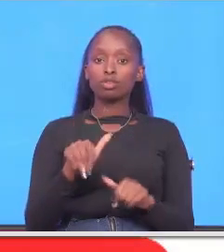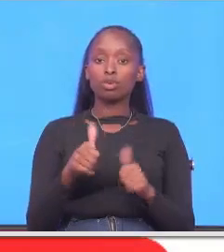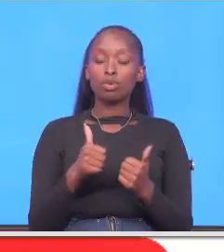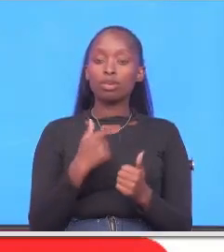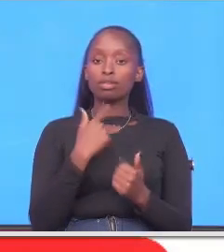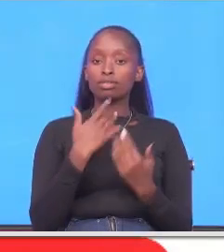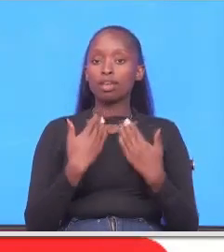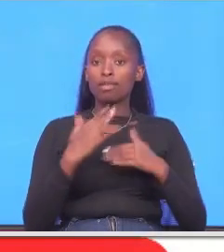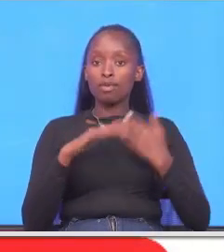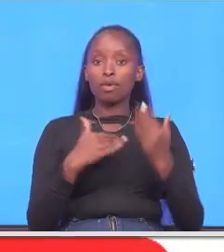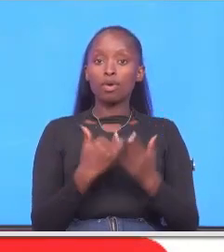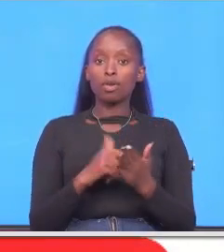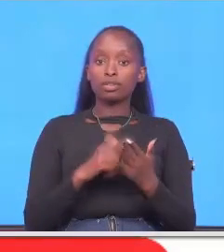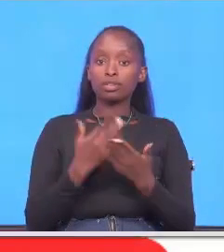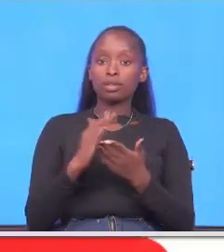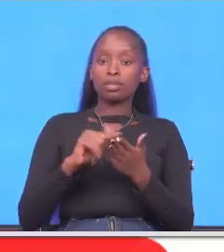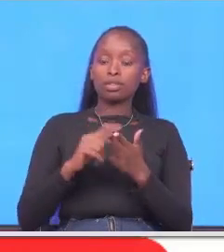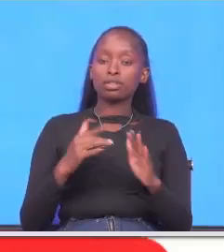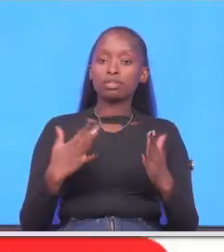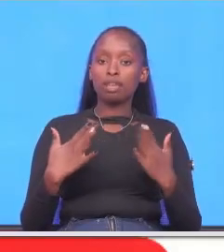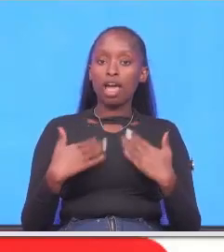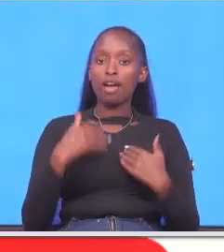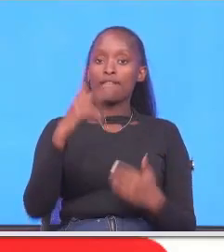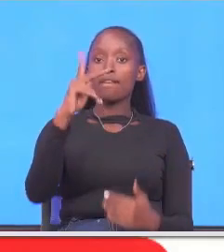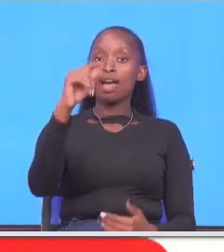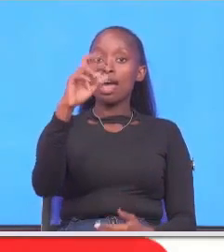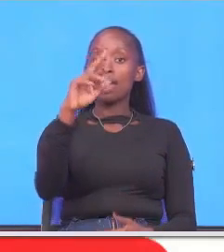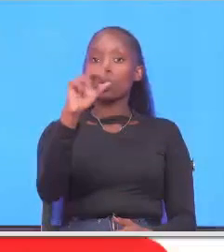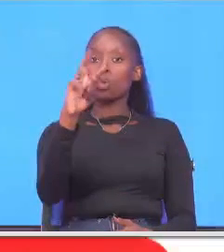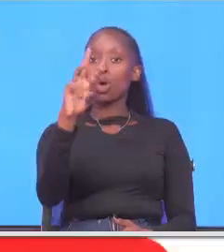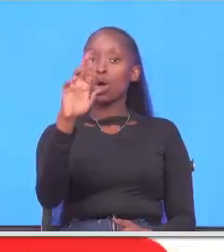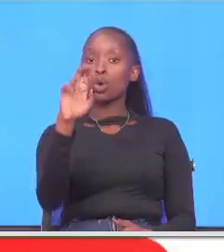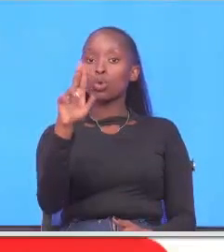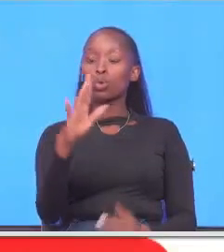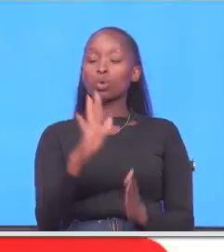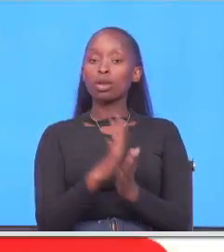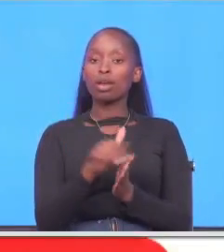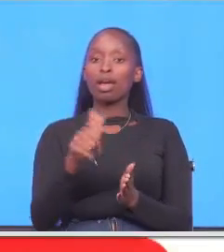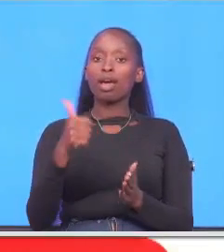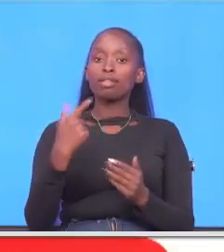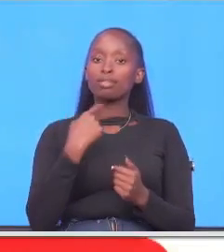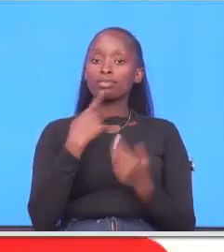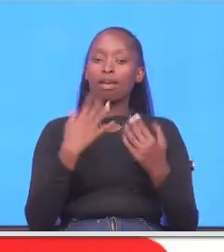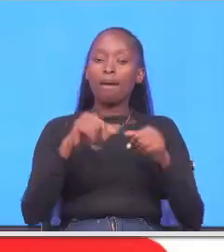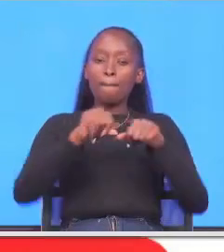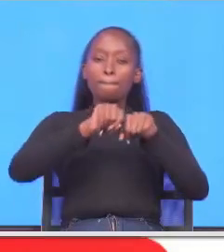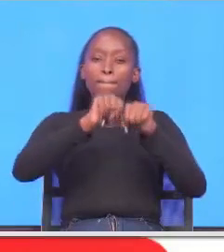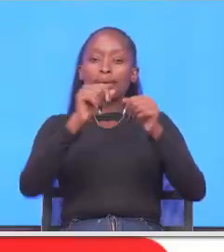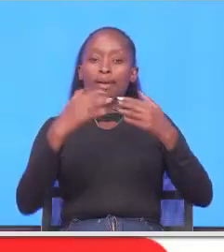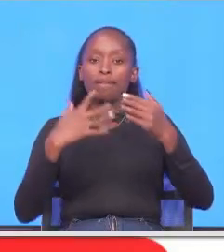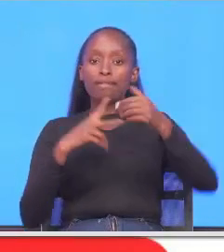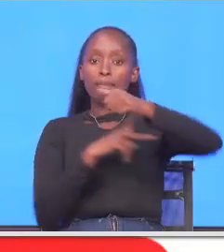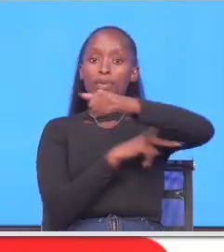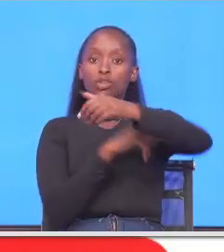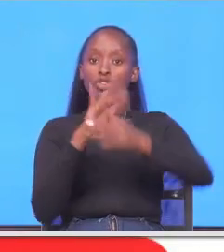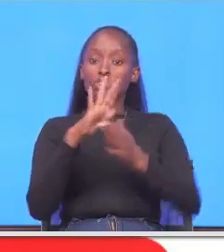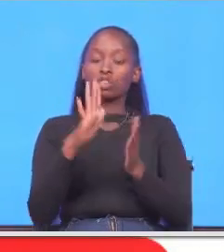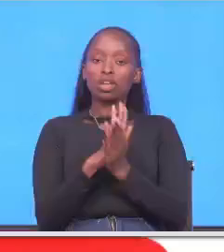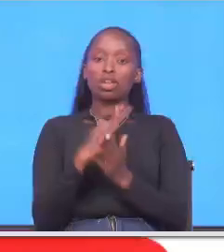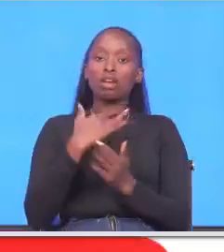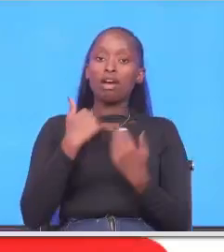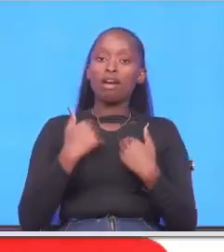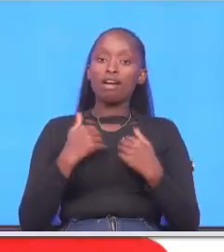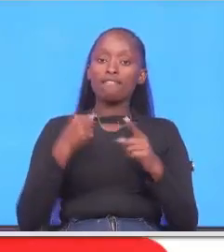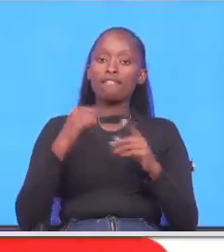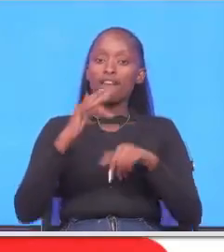yakiwemo Thwake, Karimenu na Sasumwa miongoni mwa mengine tayari yamevunja kingo zake na kuibua hali tete. Mwege William anatuarifu